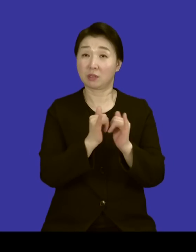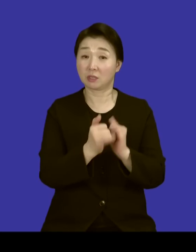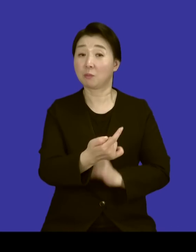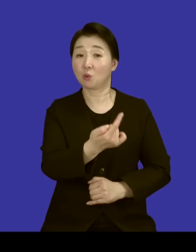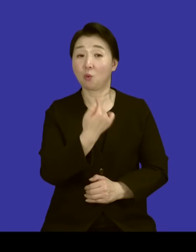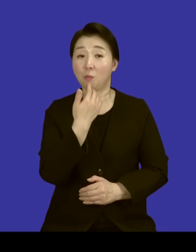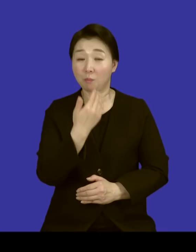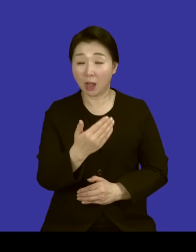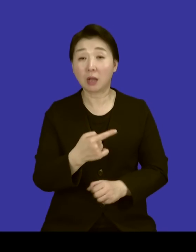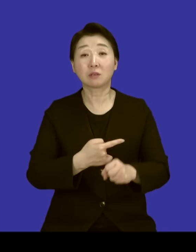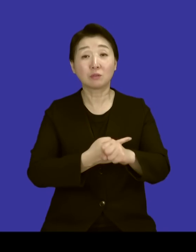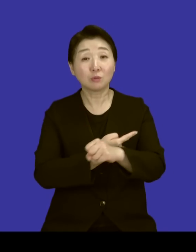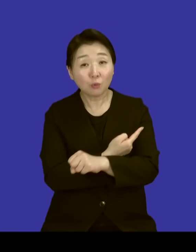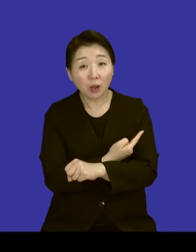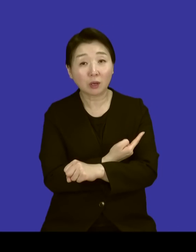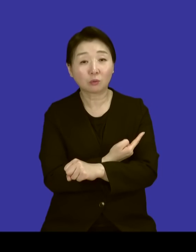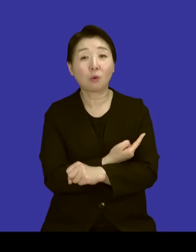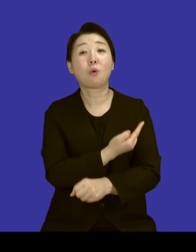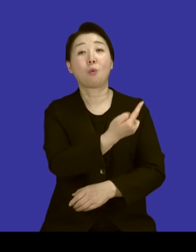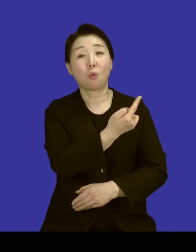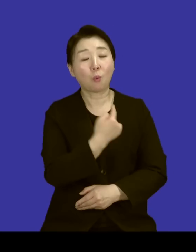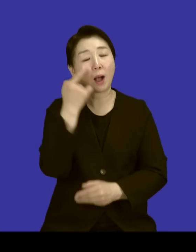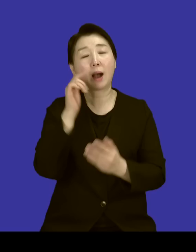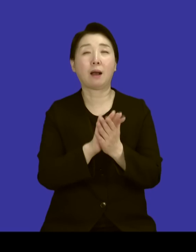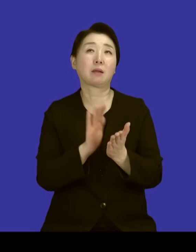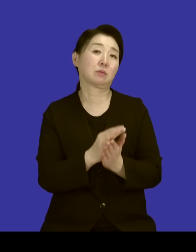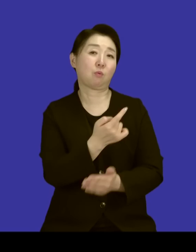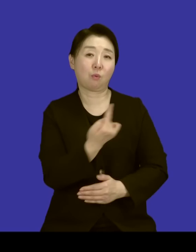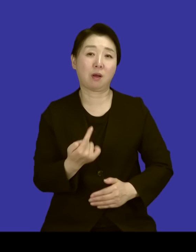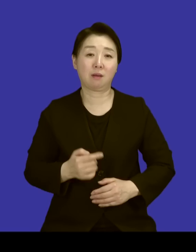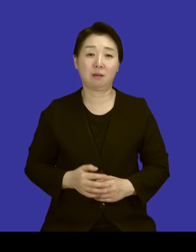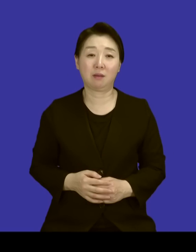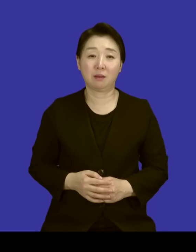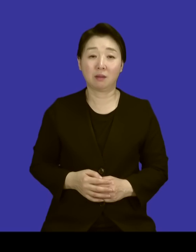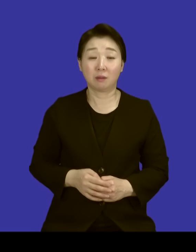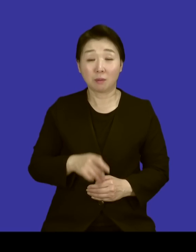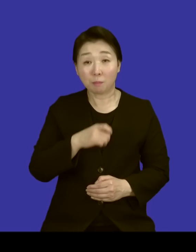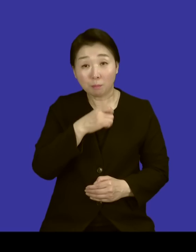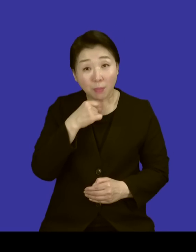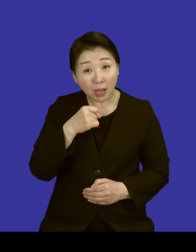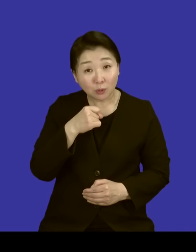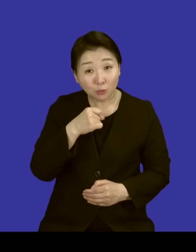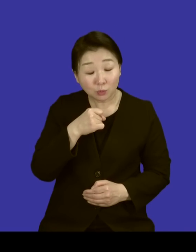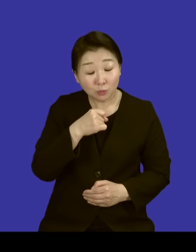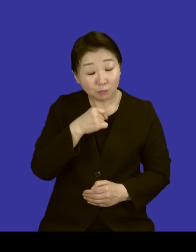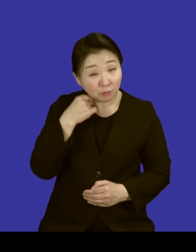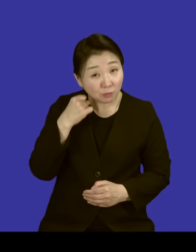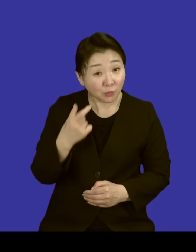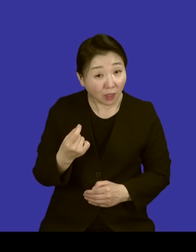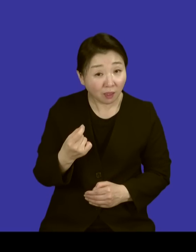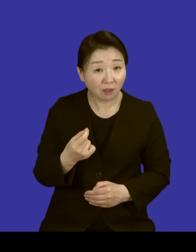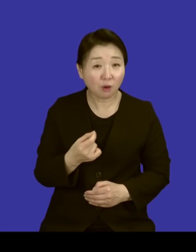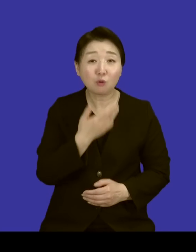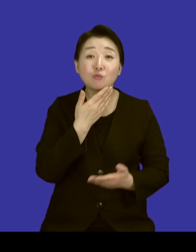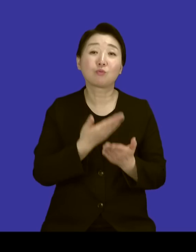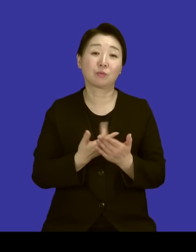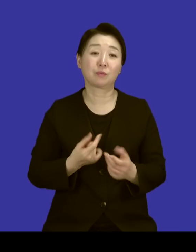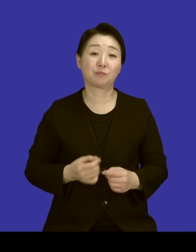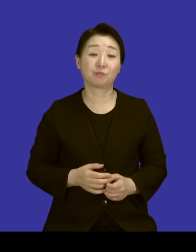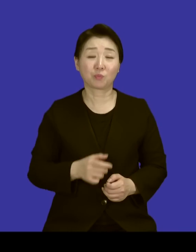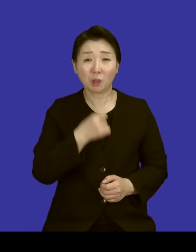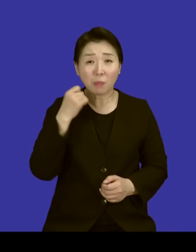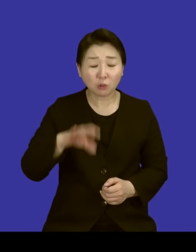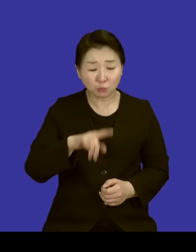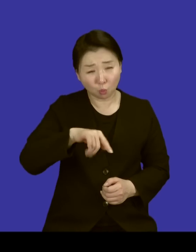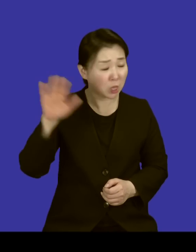당연히 오시겠지만 그 외에도 저절로 찾아오시는 그렇죠. 사람들이 예. 맛도 좋아진 거죠, 조금. 그렇죠. 맛 영향도 있지만 중요한 게 있잖아요. 그럼요.